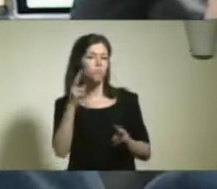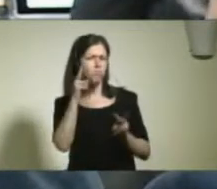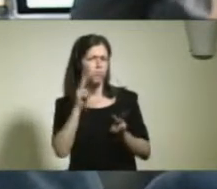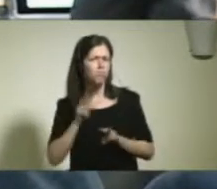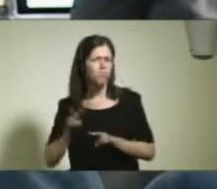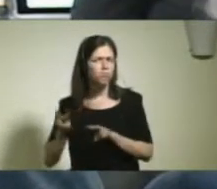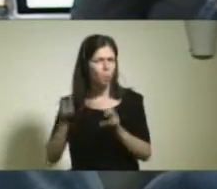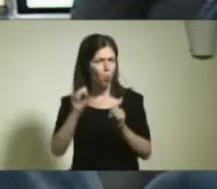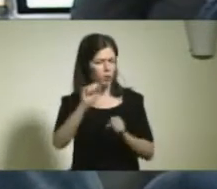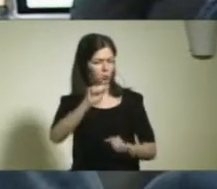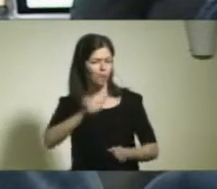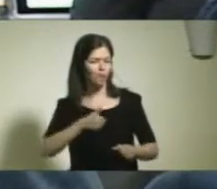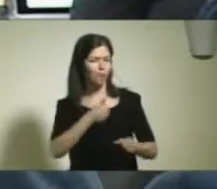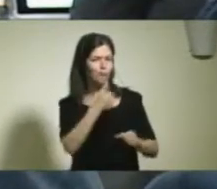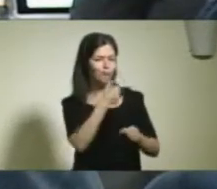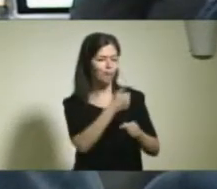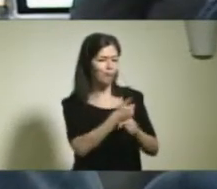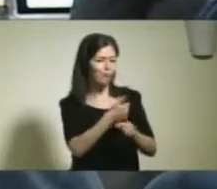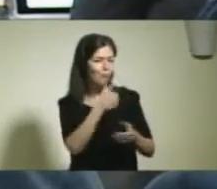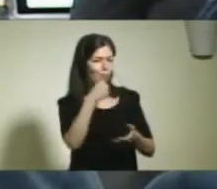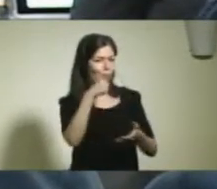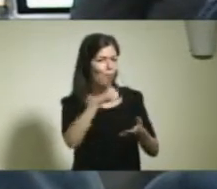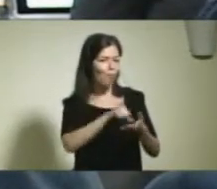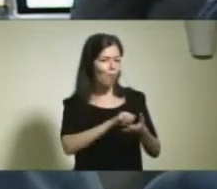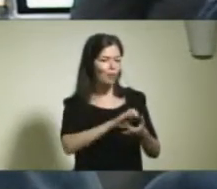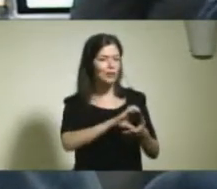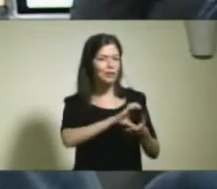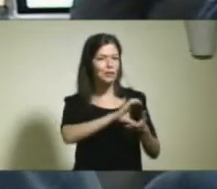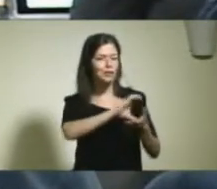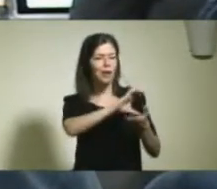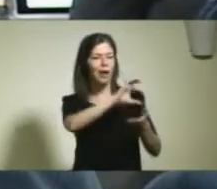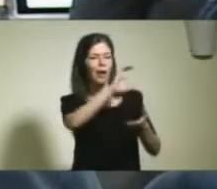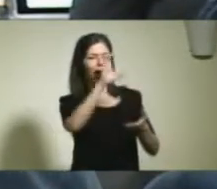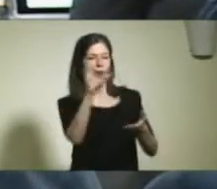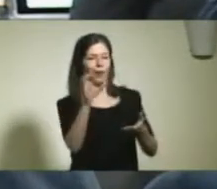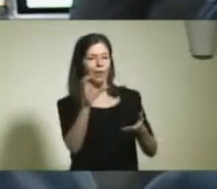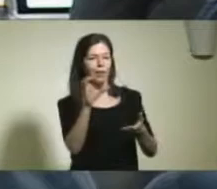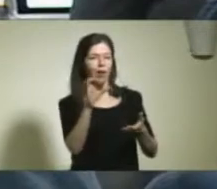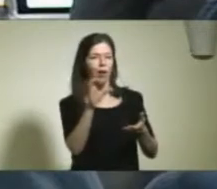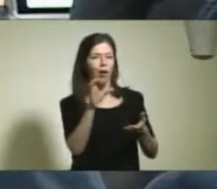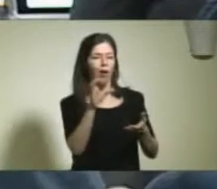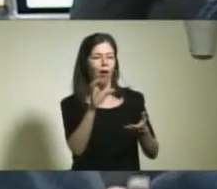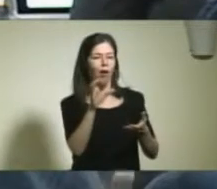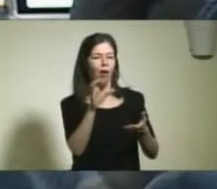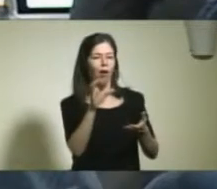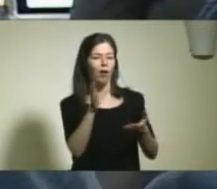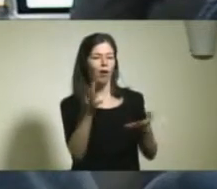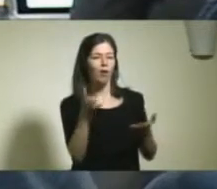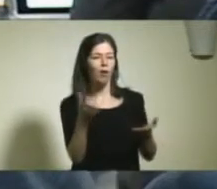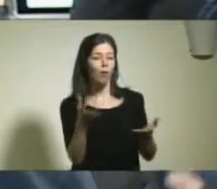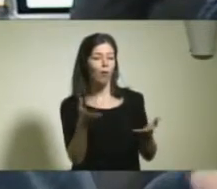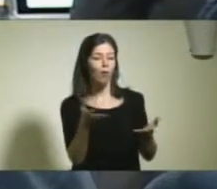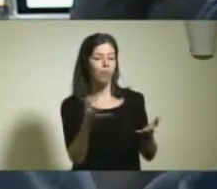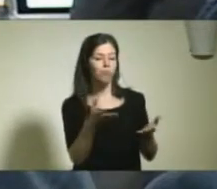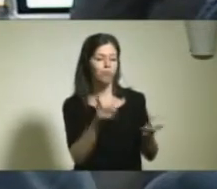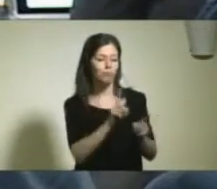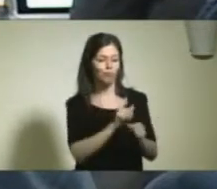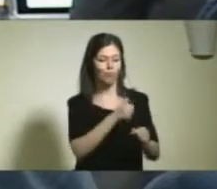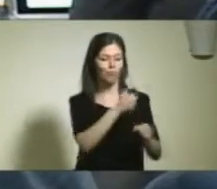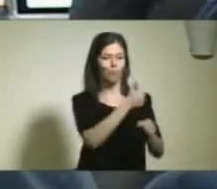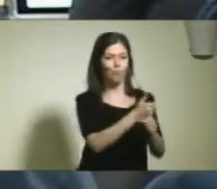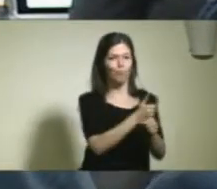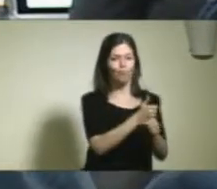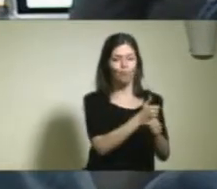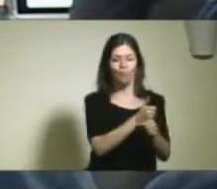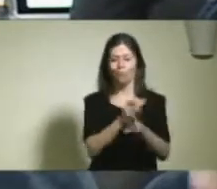ça, de se présenter, alors je vais dire un mot terrible, sur le marché des gens qui ont des problèmes, des pauvres,